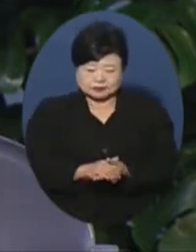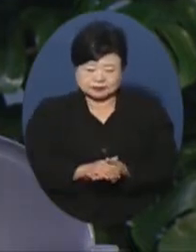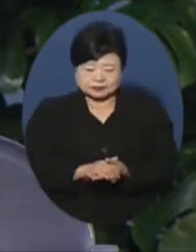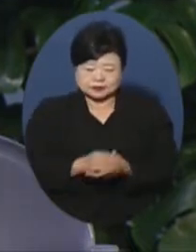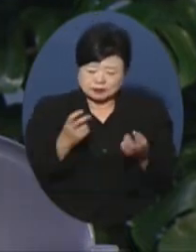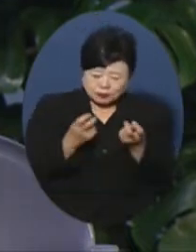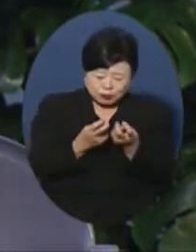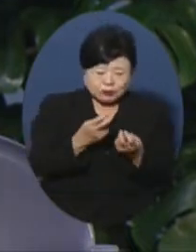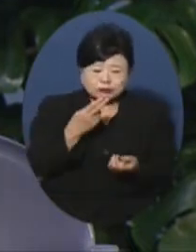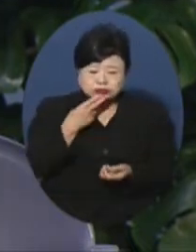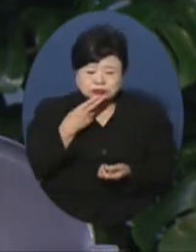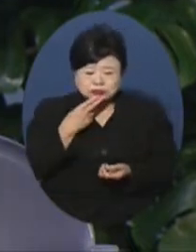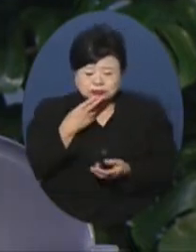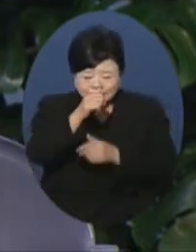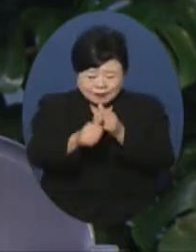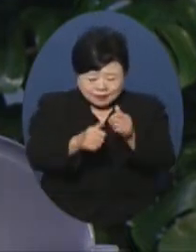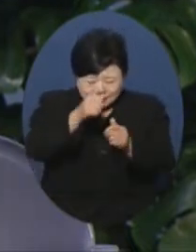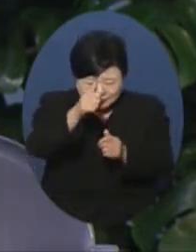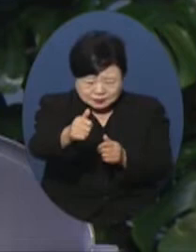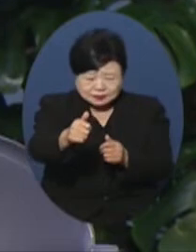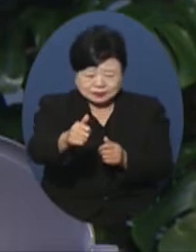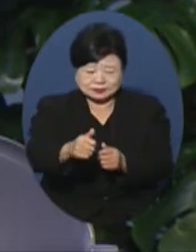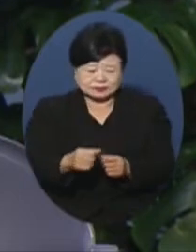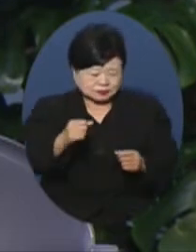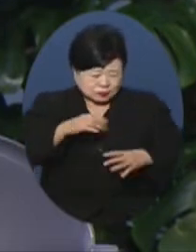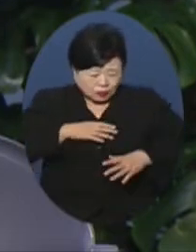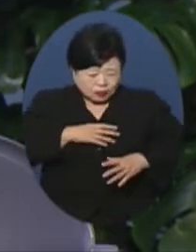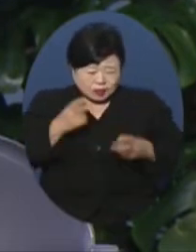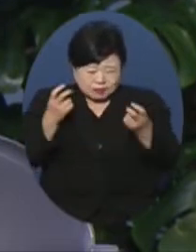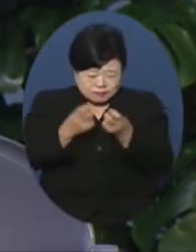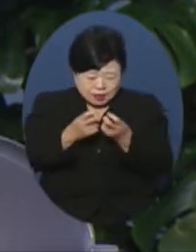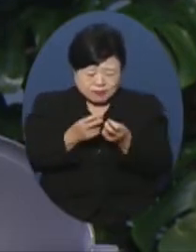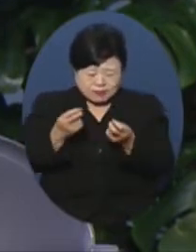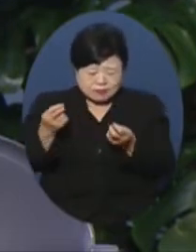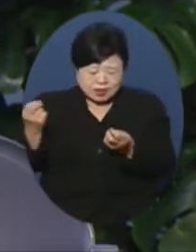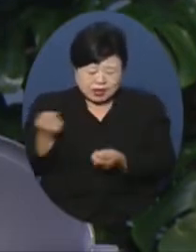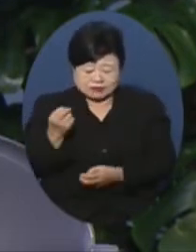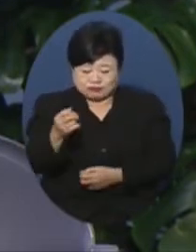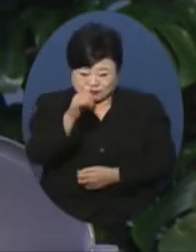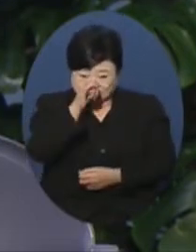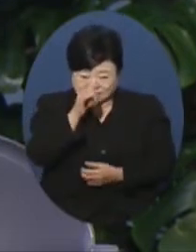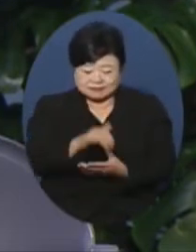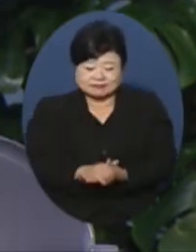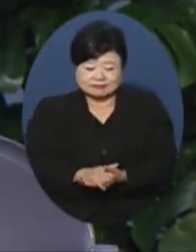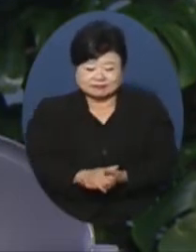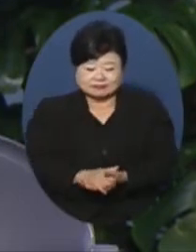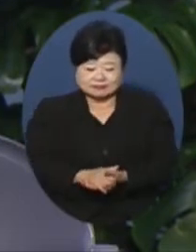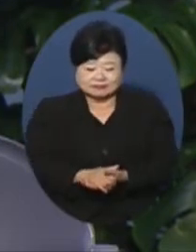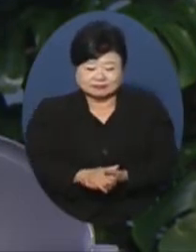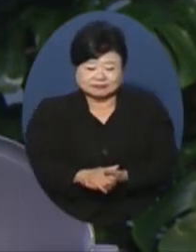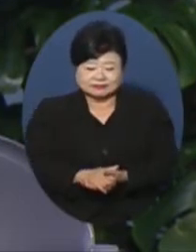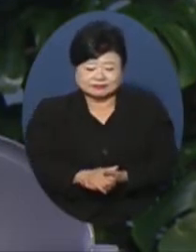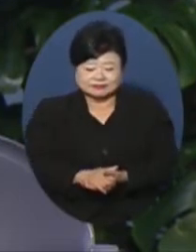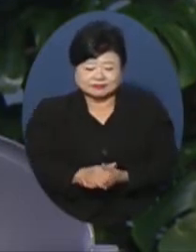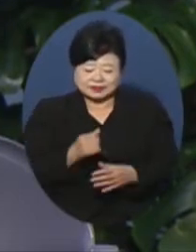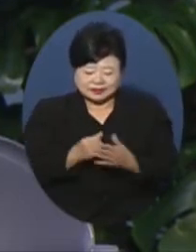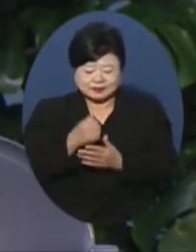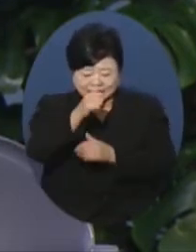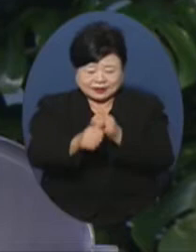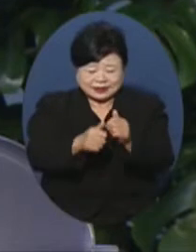우리에게는 방법이 없어도 하나님은 놀라운 방법을 가지고 계신 것입니다.